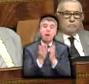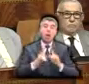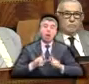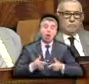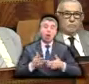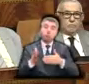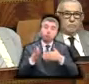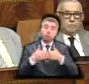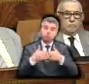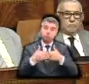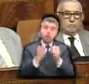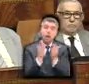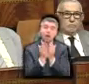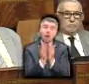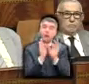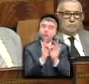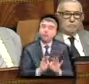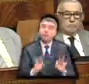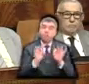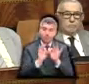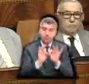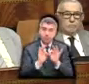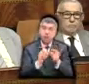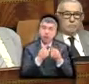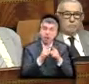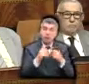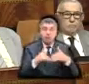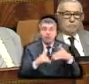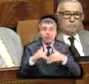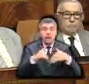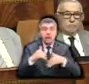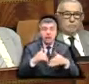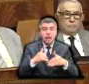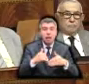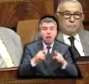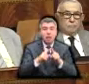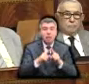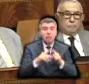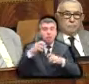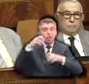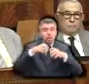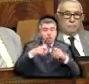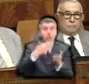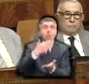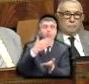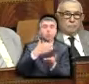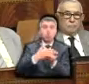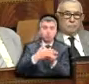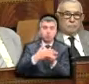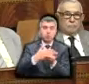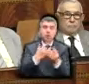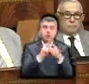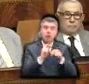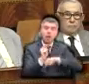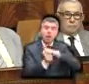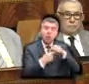الشعب الآن ما كيقراوش بهذه الظروف. قس على ذلك أيضا الطرقات السيد الوزير اللي خصها تعزز، والمساك الطرقية اللي خصها تعزز في الفضاء القروي